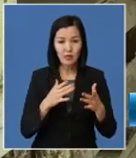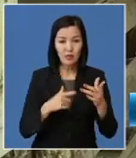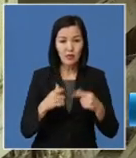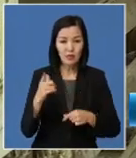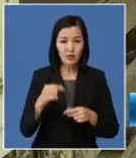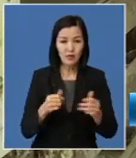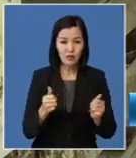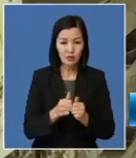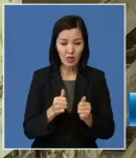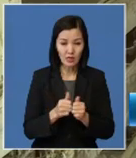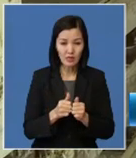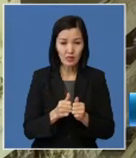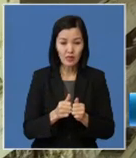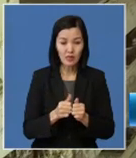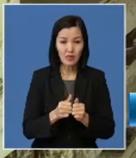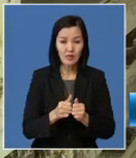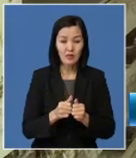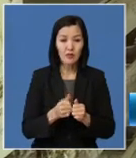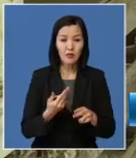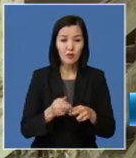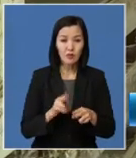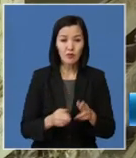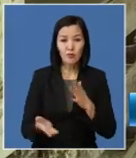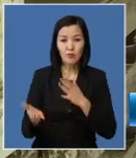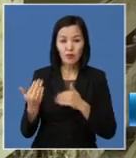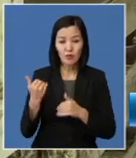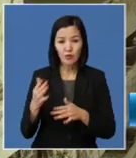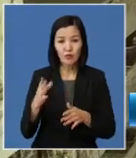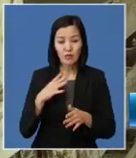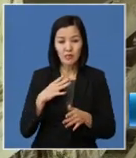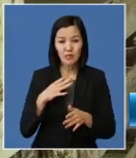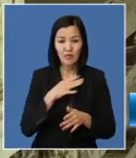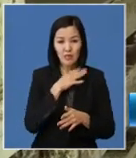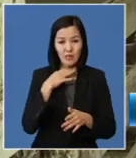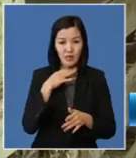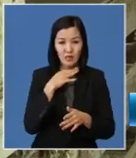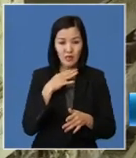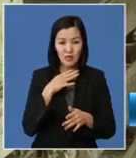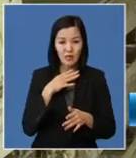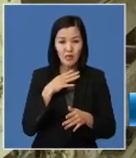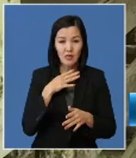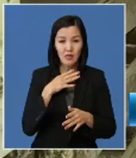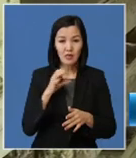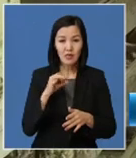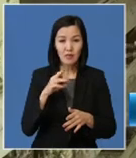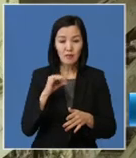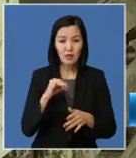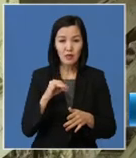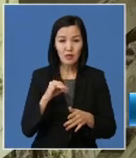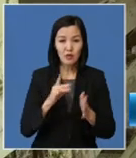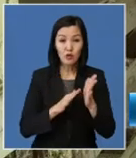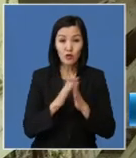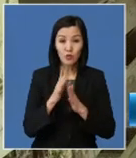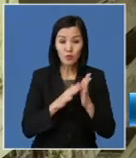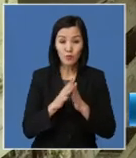ең жақын сүт болып келеді. Сол себептен және де бұрынғы заманда ешкі етін жеген, ешкі еті емен шөбімен қолданады, қоректенеді.